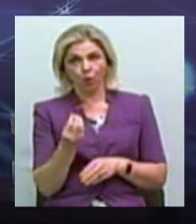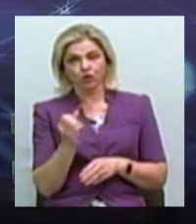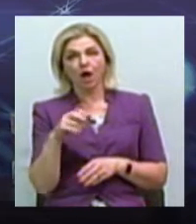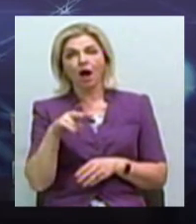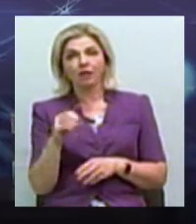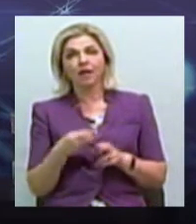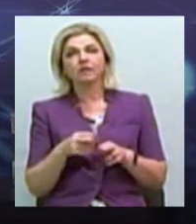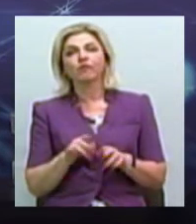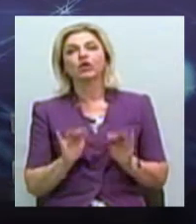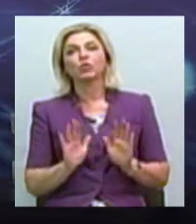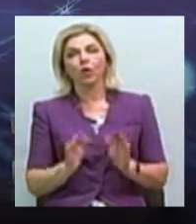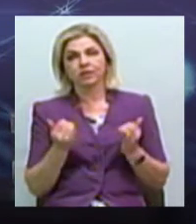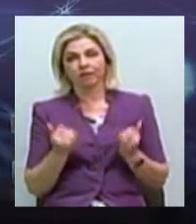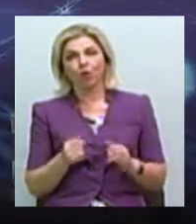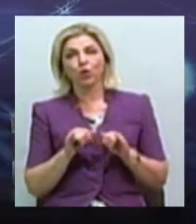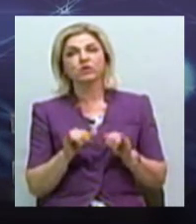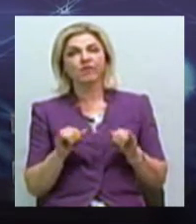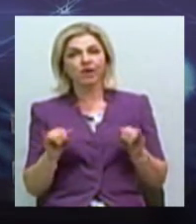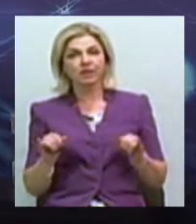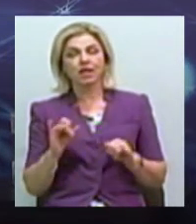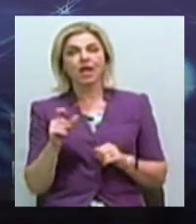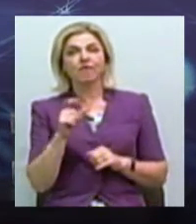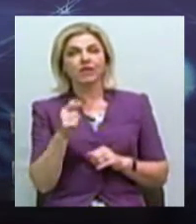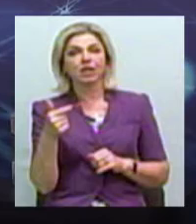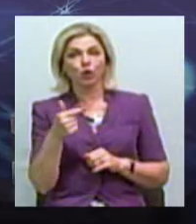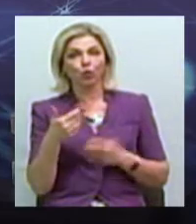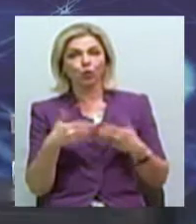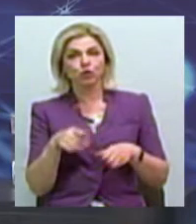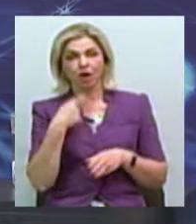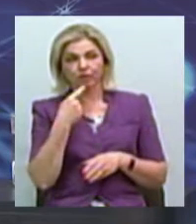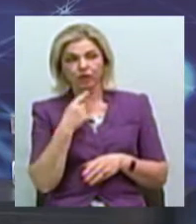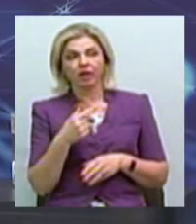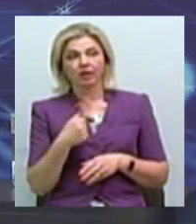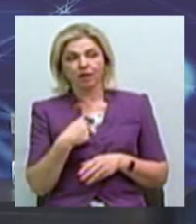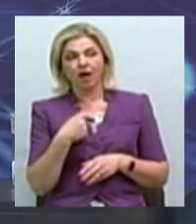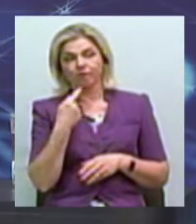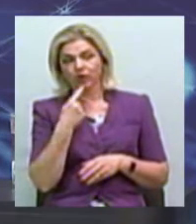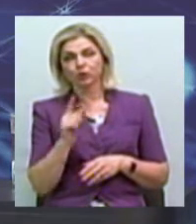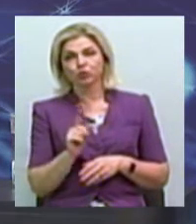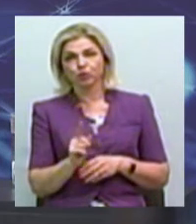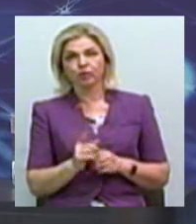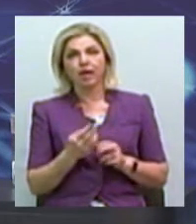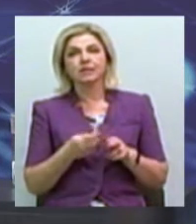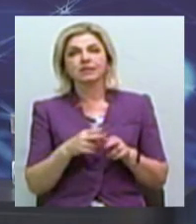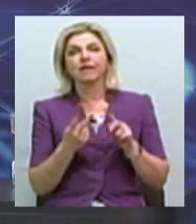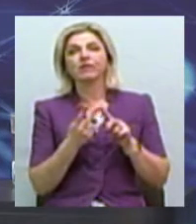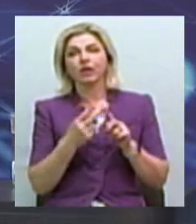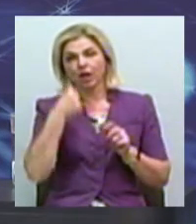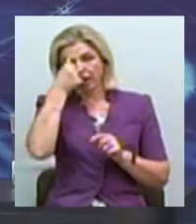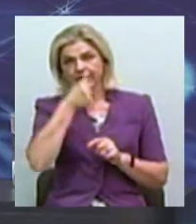сьогодні вона тільки розвивається. І Євген Григорович вже сказав, я вже сказала в студії, що це другий рік